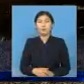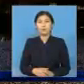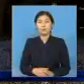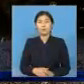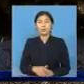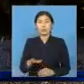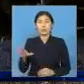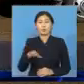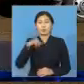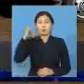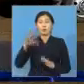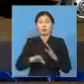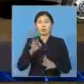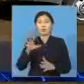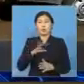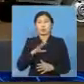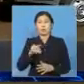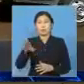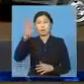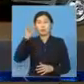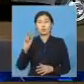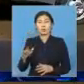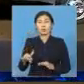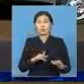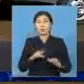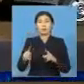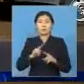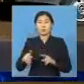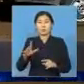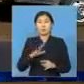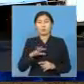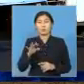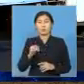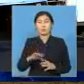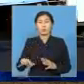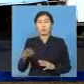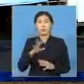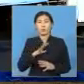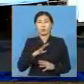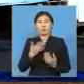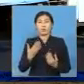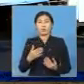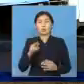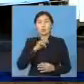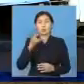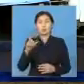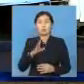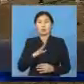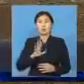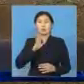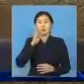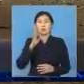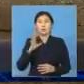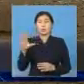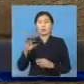Қоралы қойдың ішінен таңдап жүріп, марқа ұстаған жігіттердің қимылы ширақ. Оңғар ауылындағы Данияр шаруашылығының жұмысшылары таң